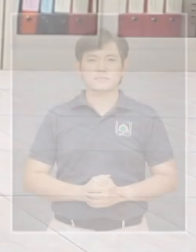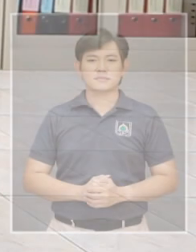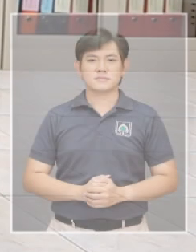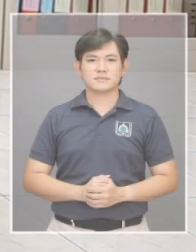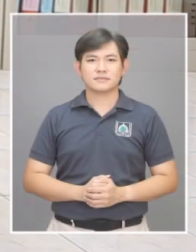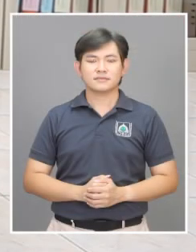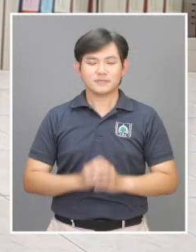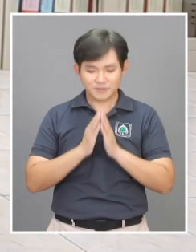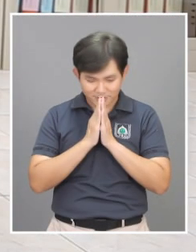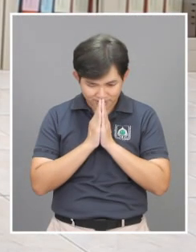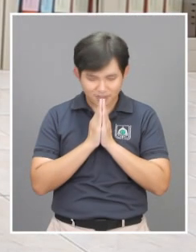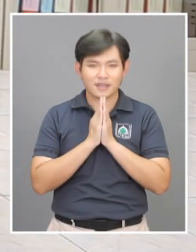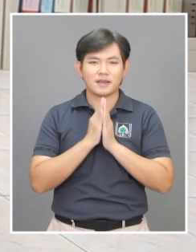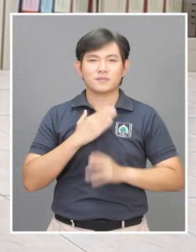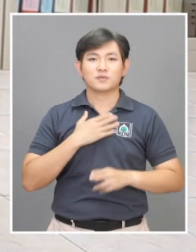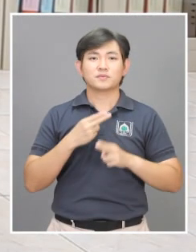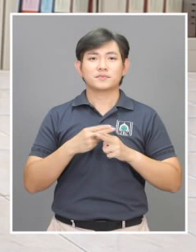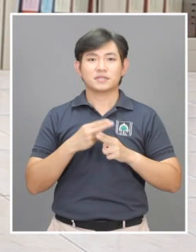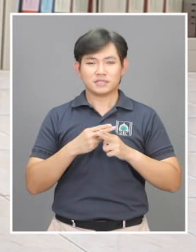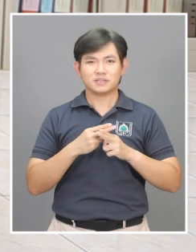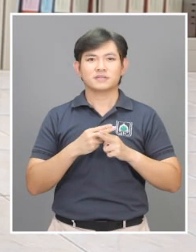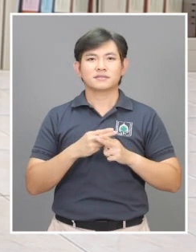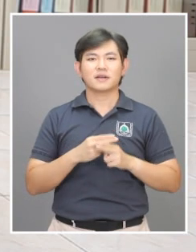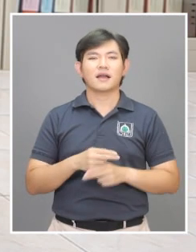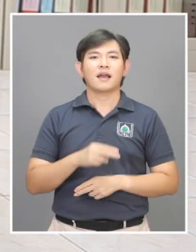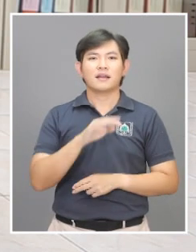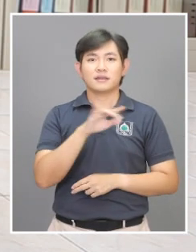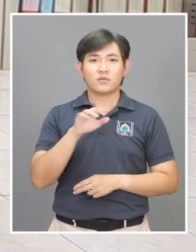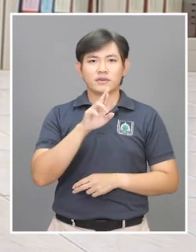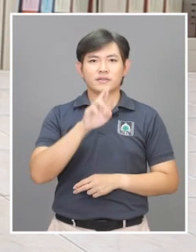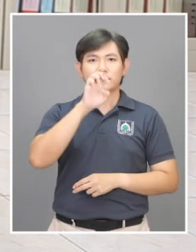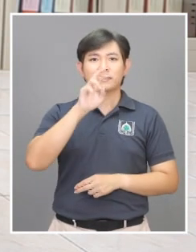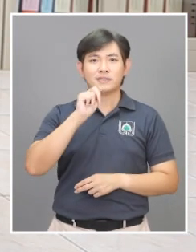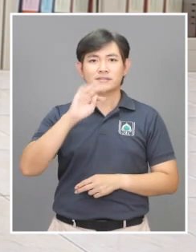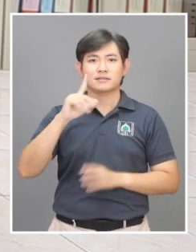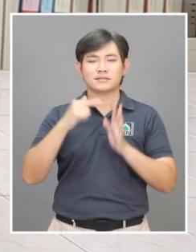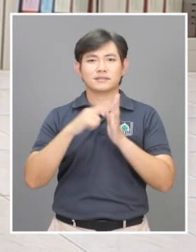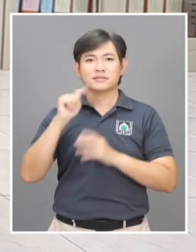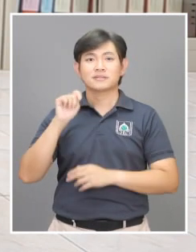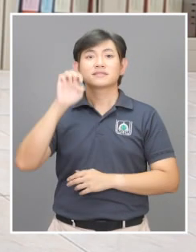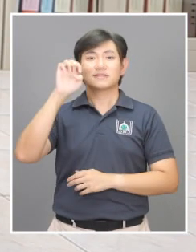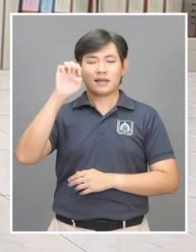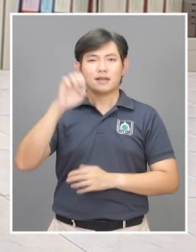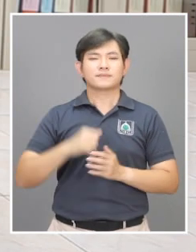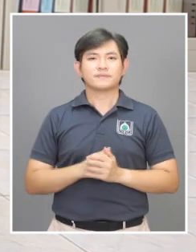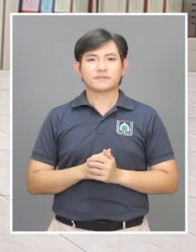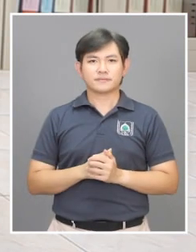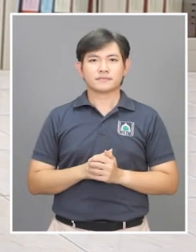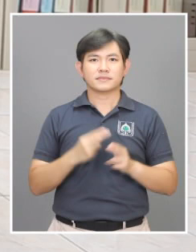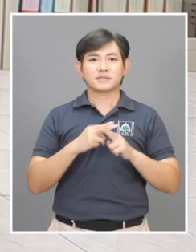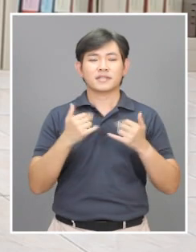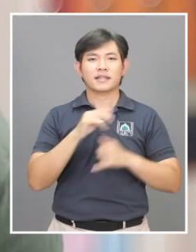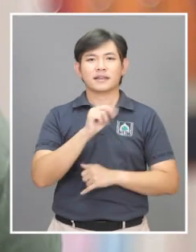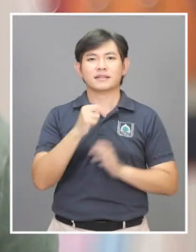เจ้าถามคือนายท่าโอวังตุนจะเรียนที่ไ